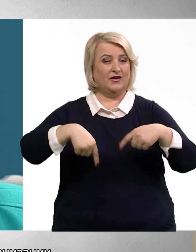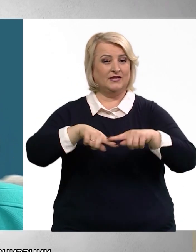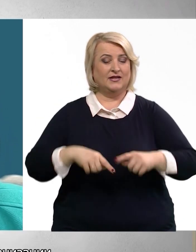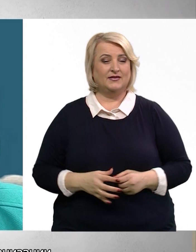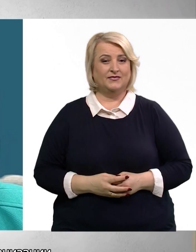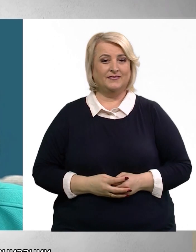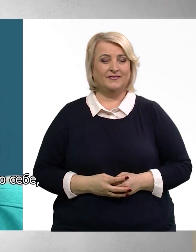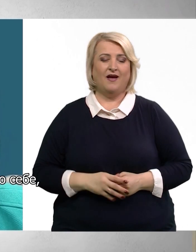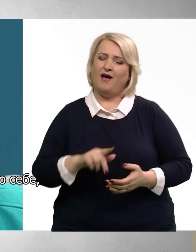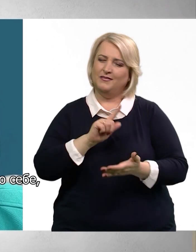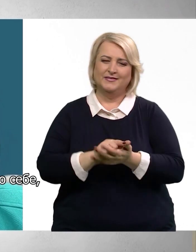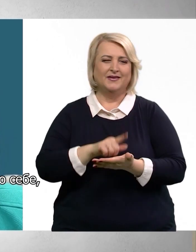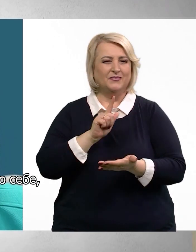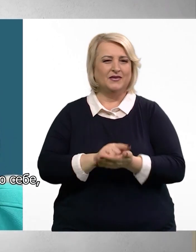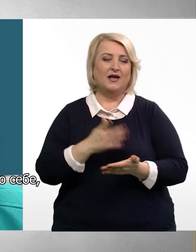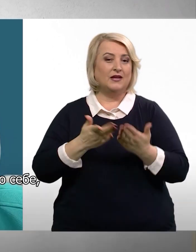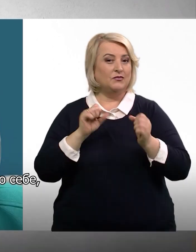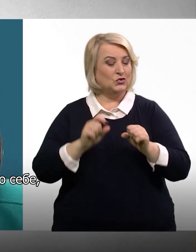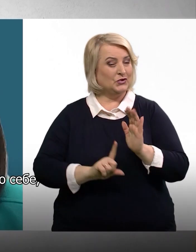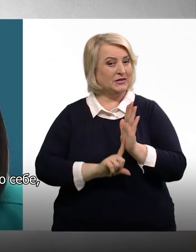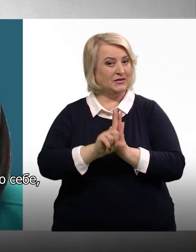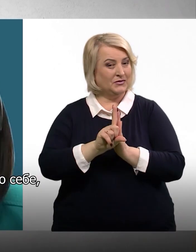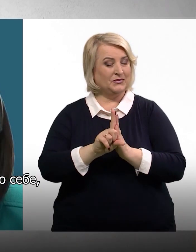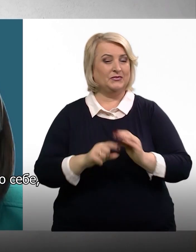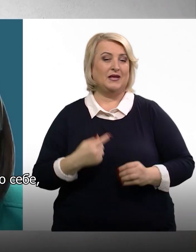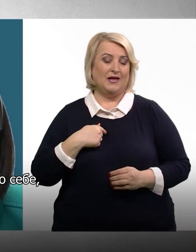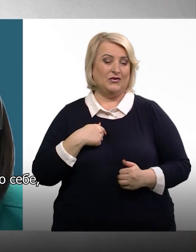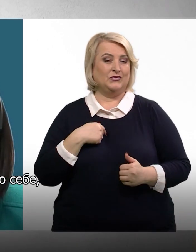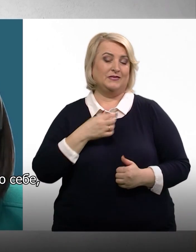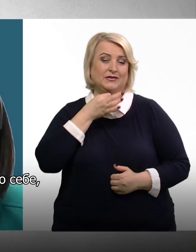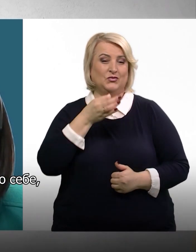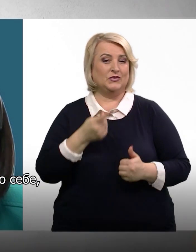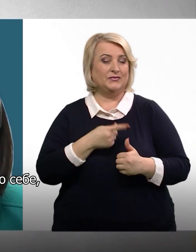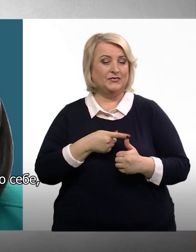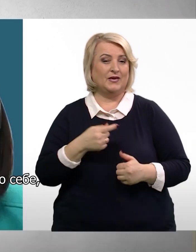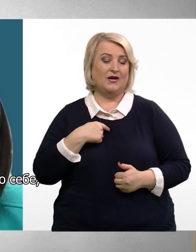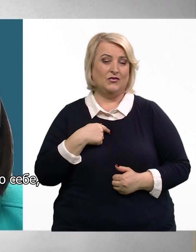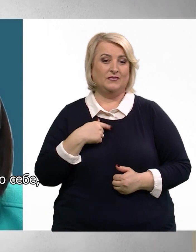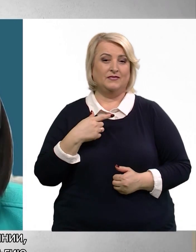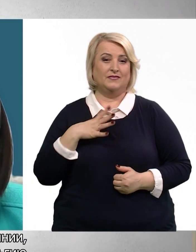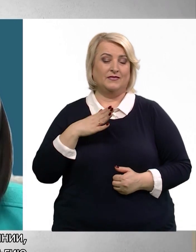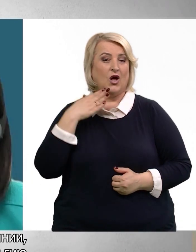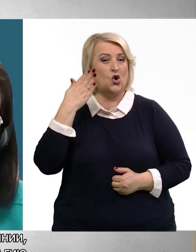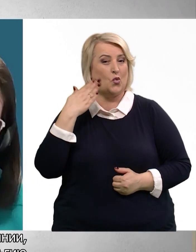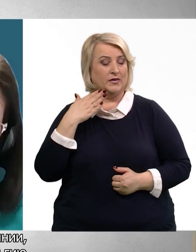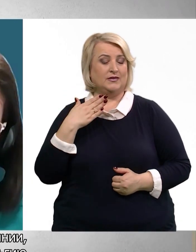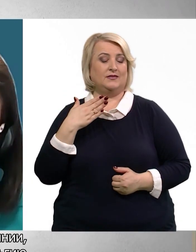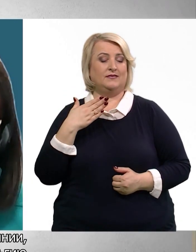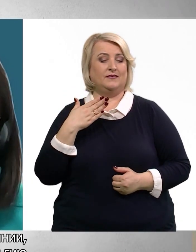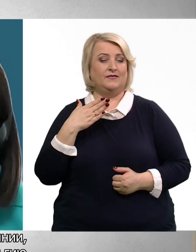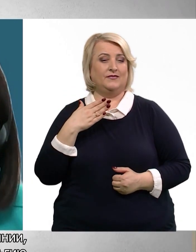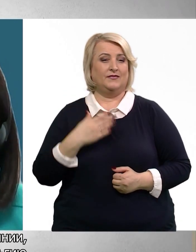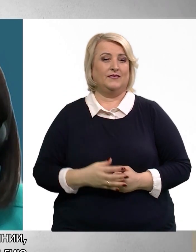în organizație. Sigur, sigur. Dacă aș putea începe să mă prezint un pic, eu sunt româncă